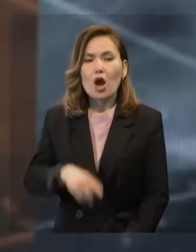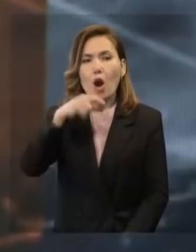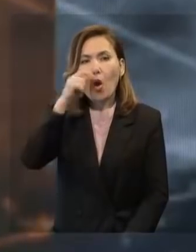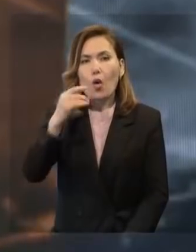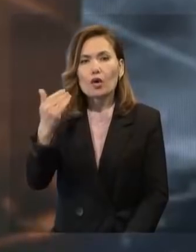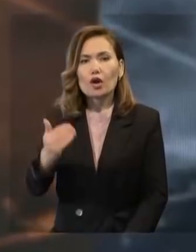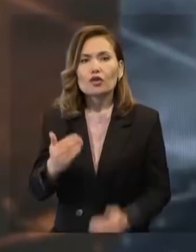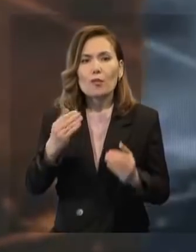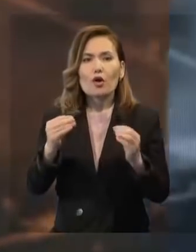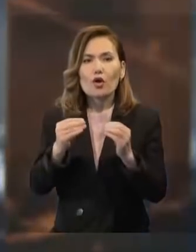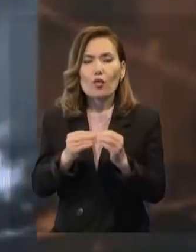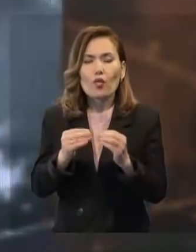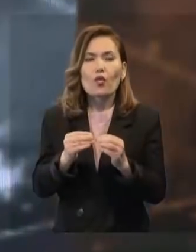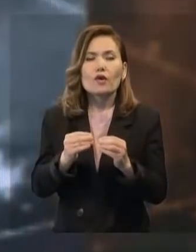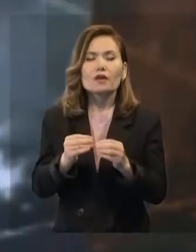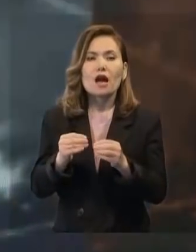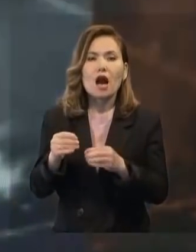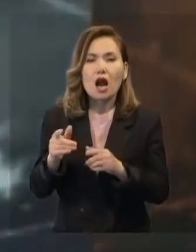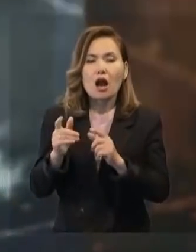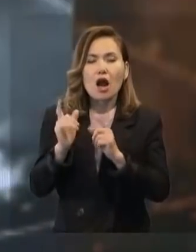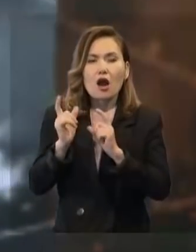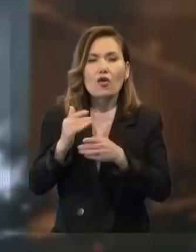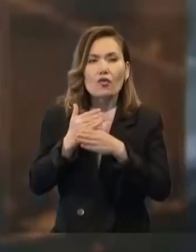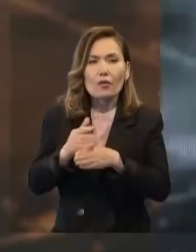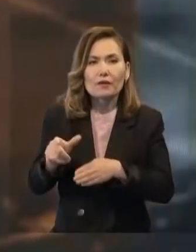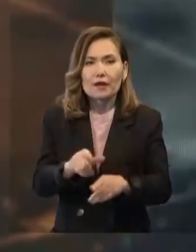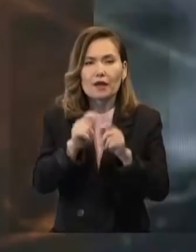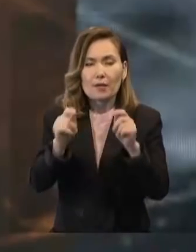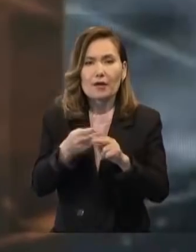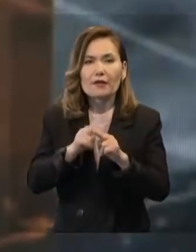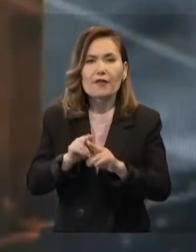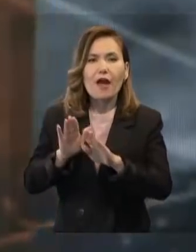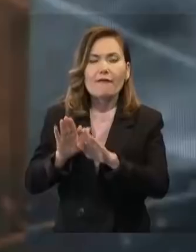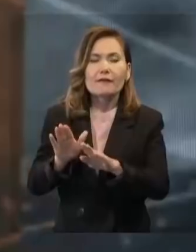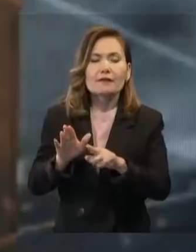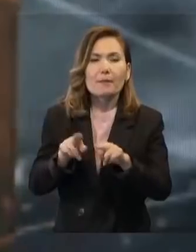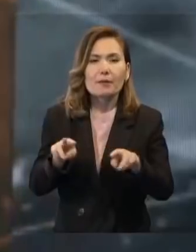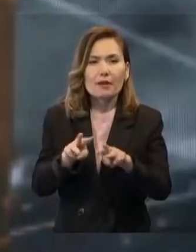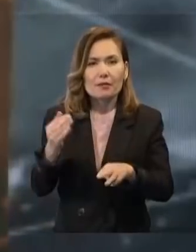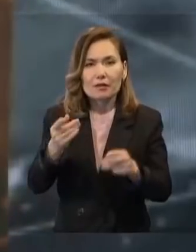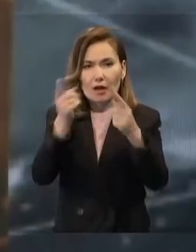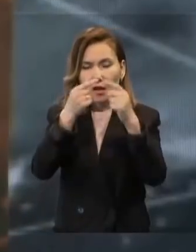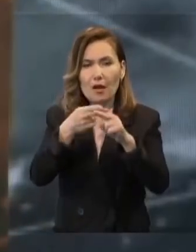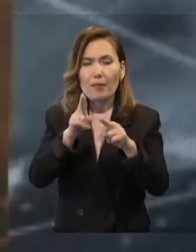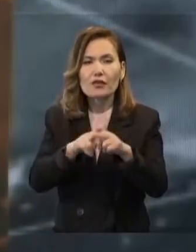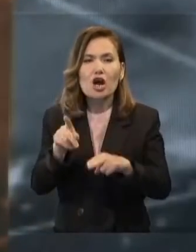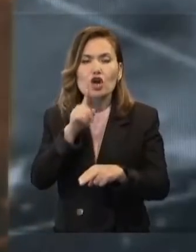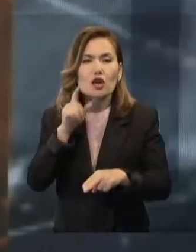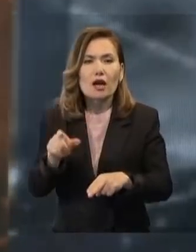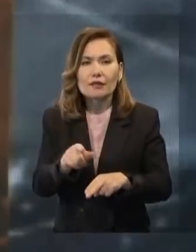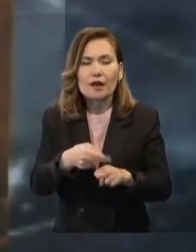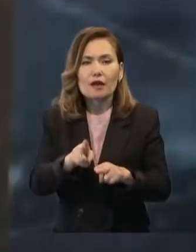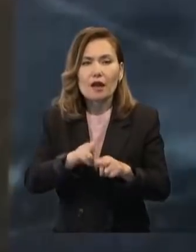Украинада бүгін 10 гуманитарлық дәліз ашылады. Бұл туралы осы елдің вице-премьері Ирина Верещук мәлімдеді. Жасыл дәліздердің бір арқылы